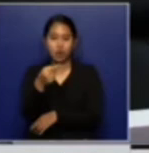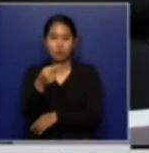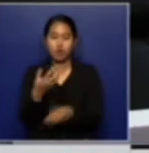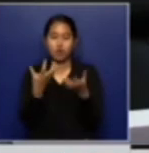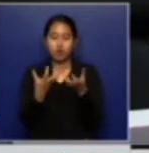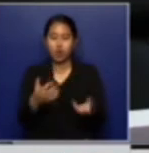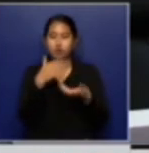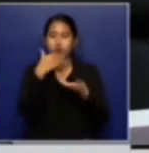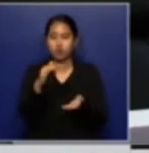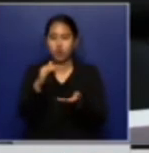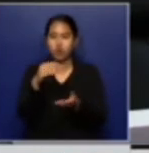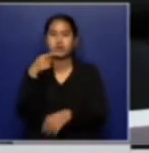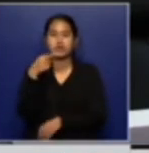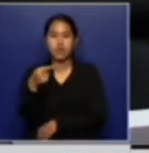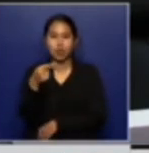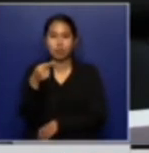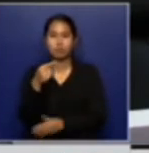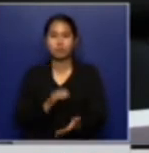กตัวเลขติดลบ